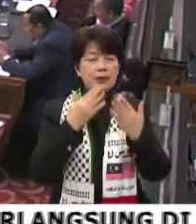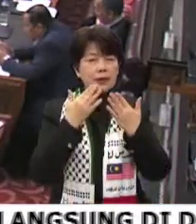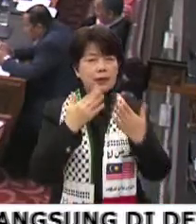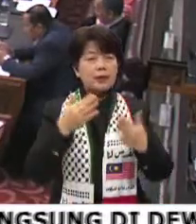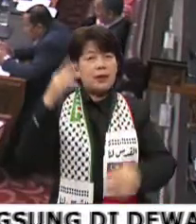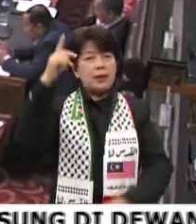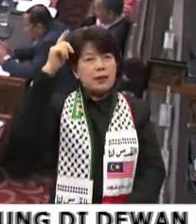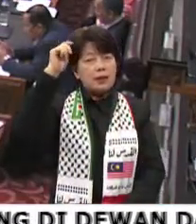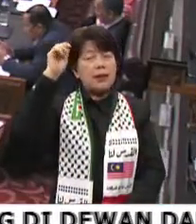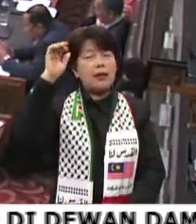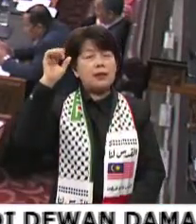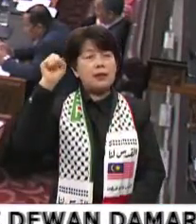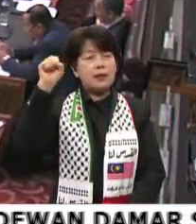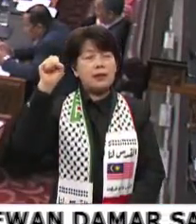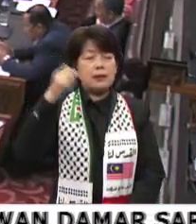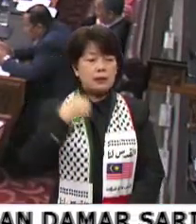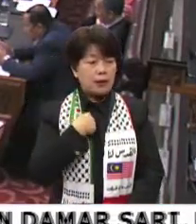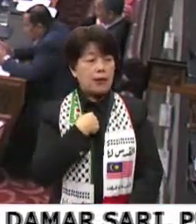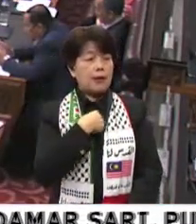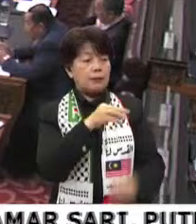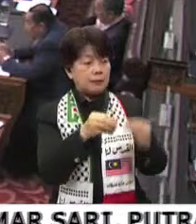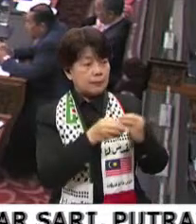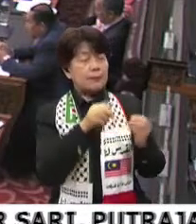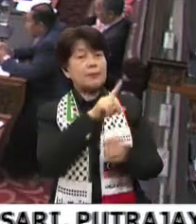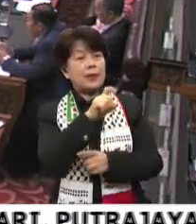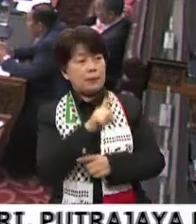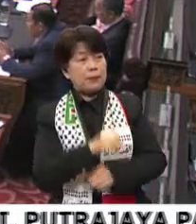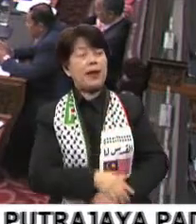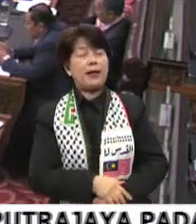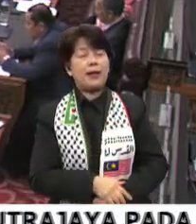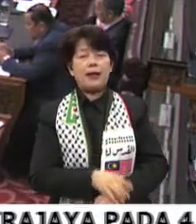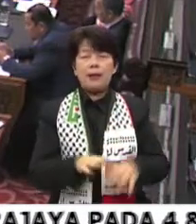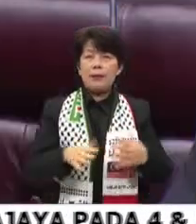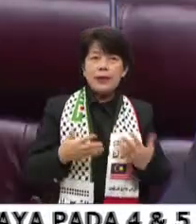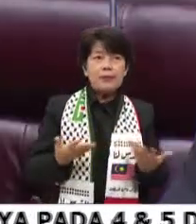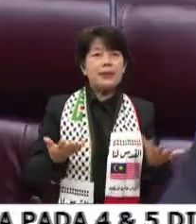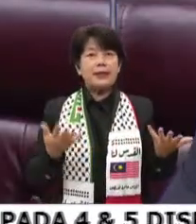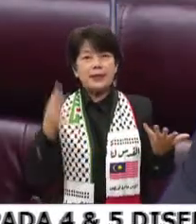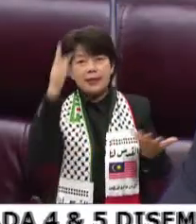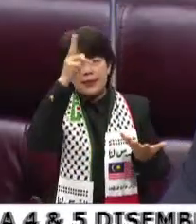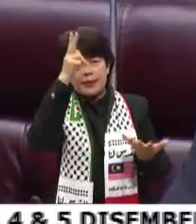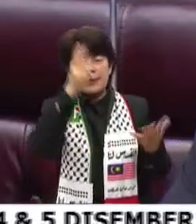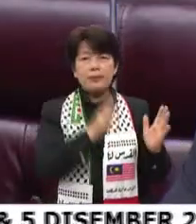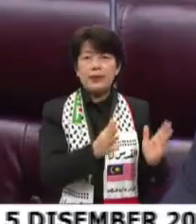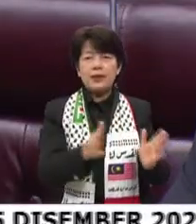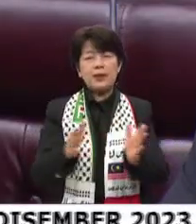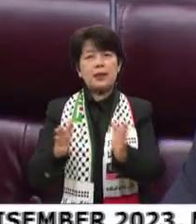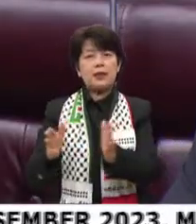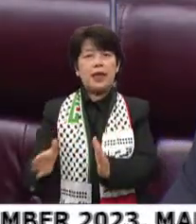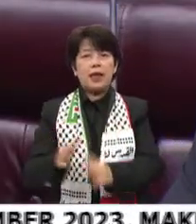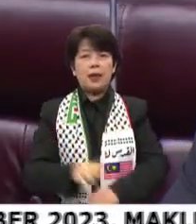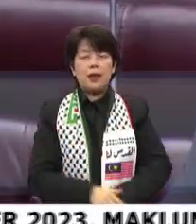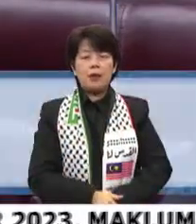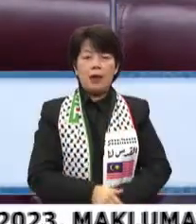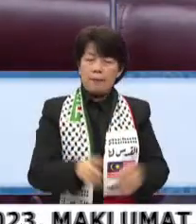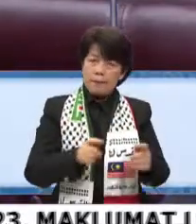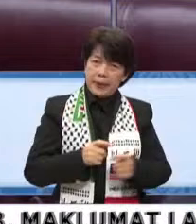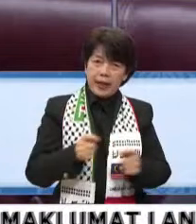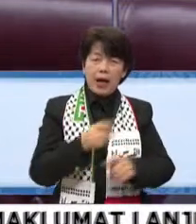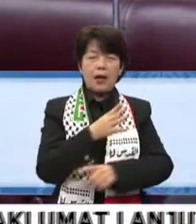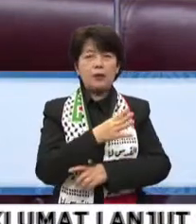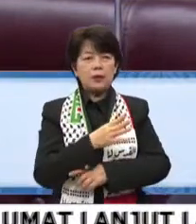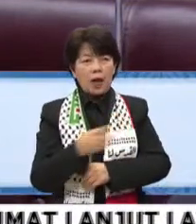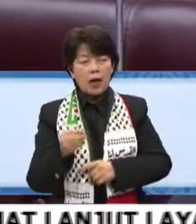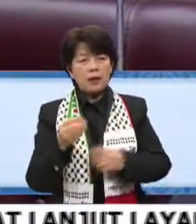yang di-pertua soalan tambahan Bagaimanakah kerajaan bercadang untuk memantau dan